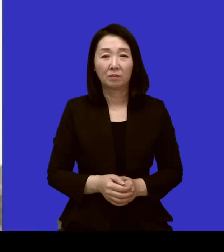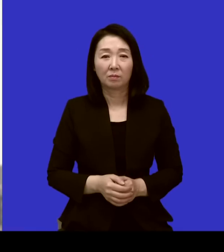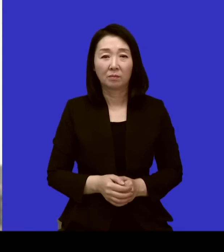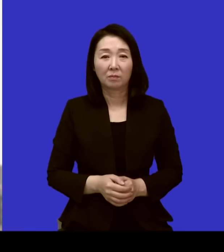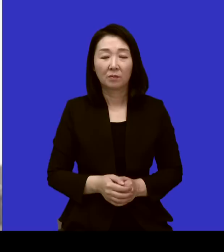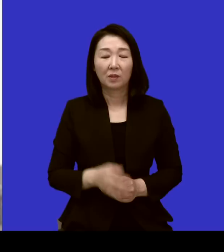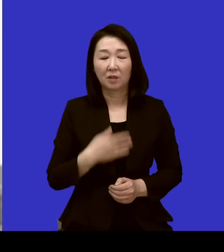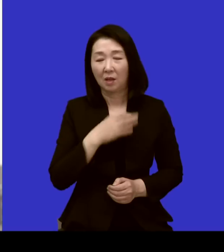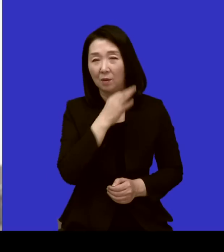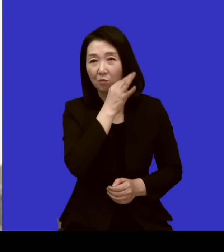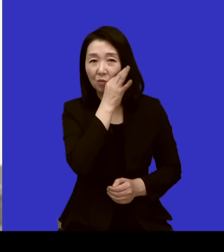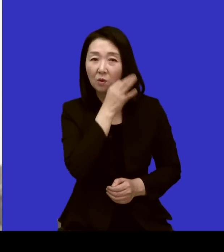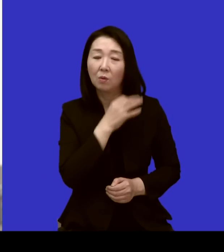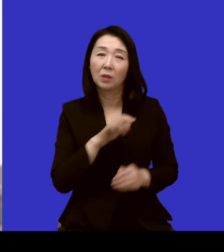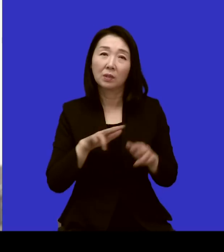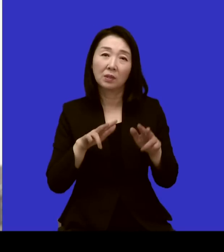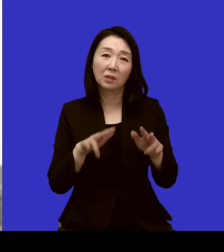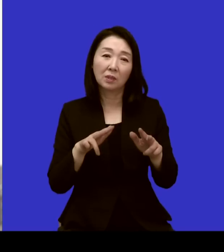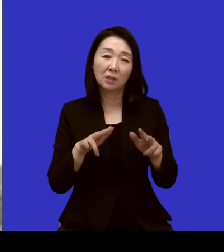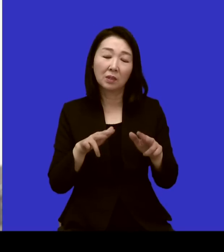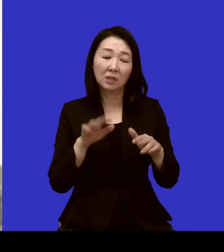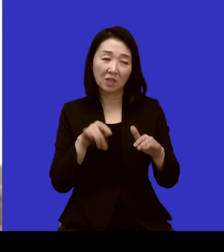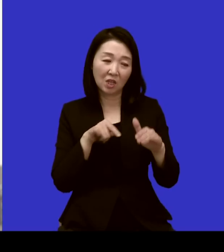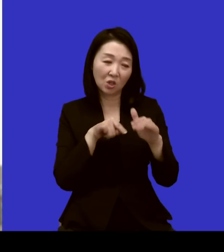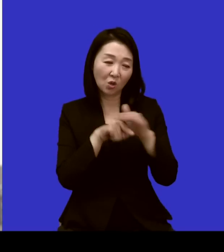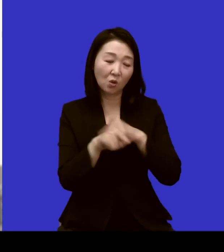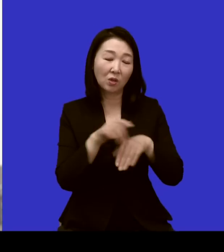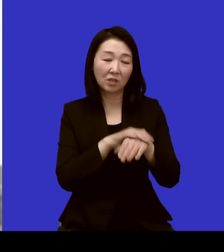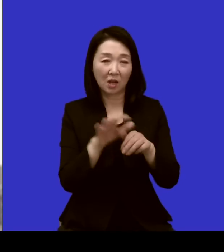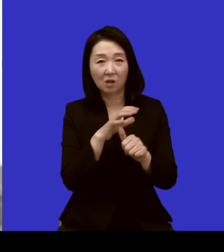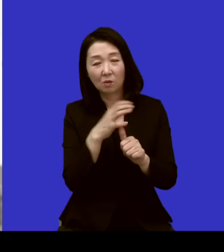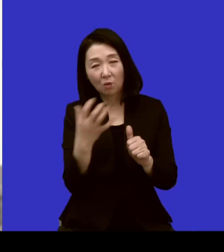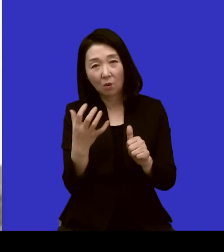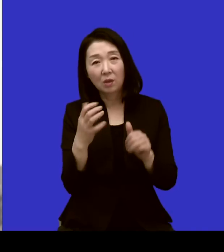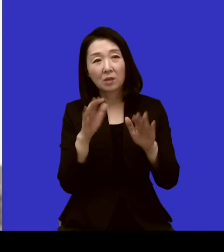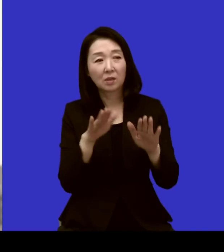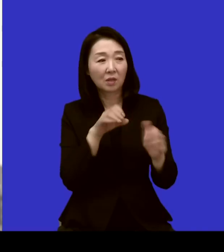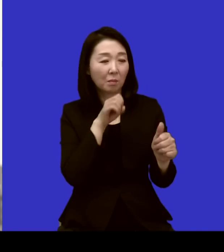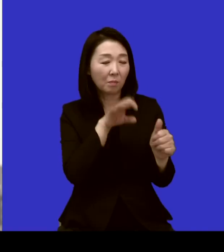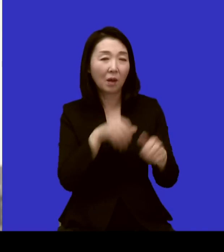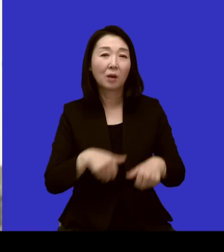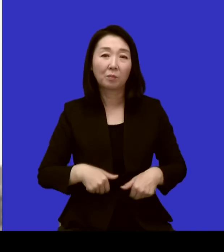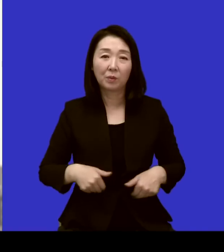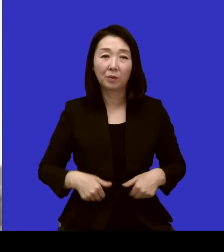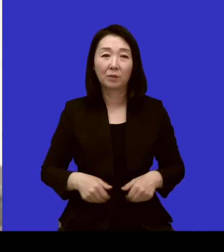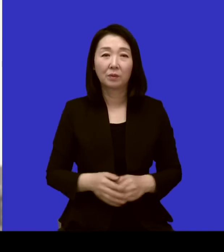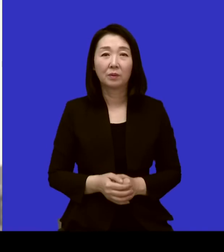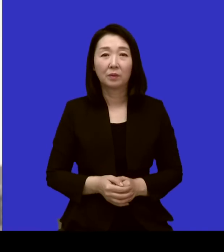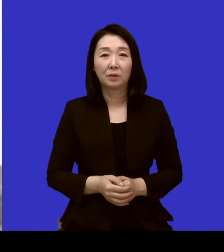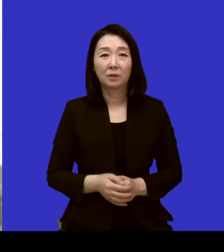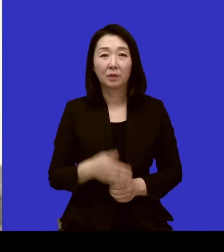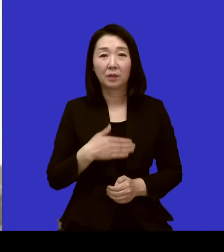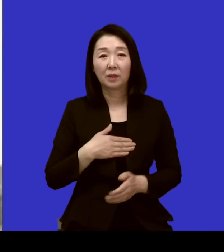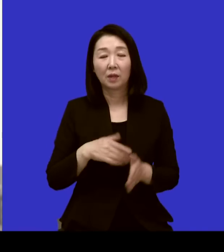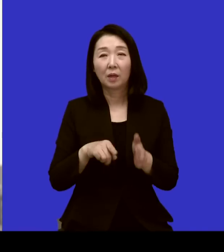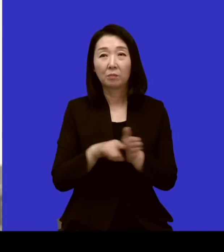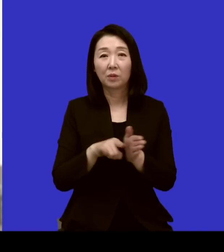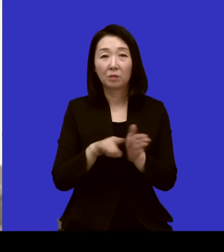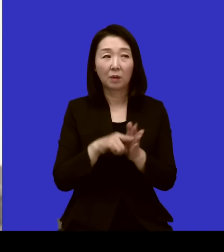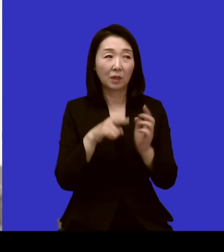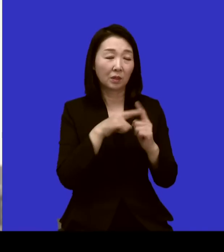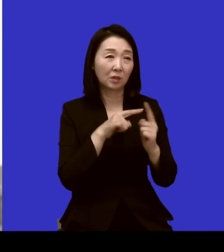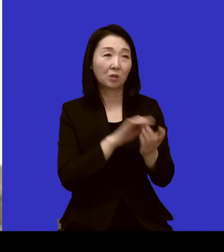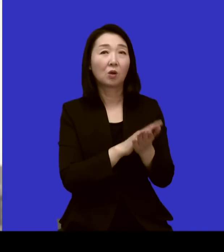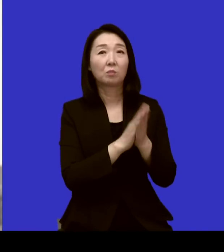많이 부끄러웠고요. 이제는 그런 터널을 벗어나서 조금은 더 말을 건네야 되지 않을까. 그게 저의 신앙의